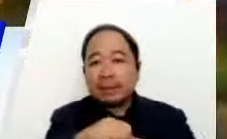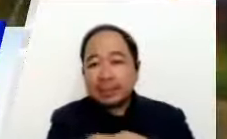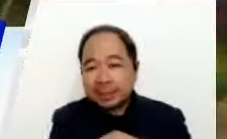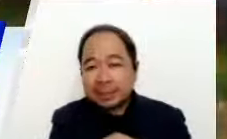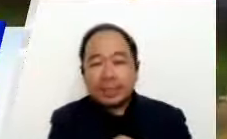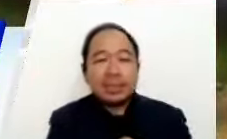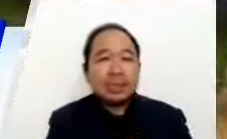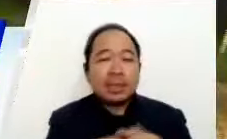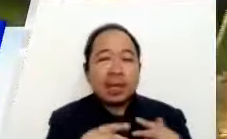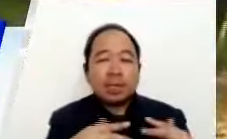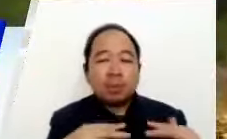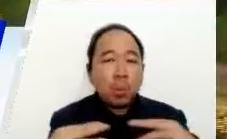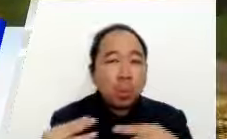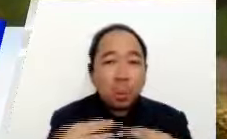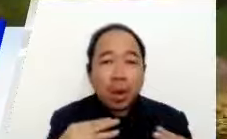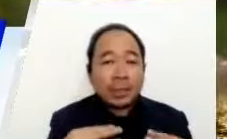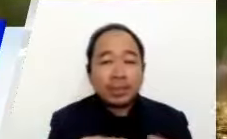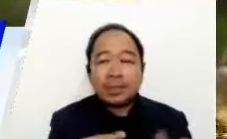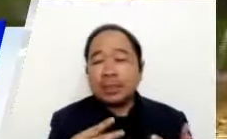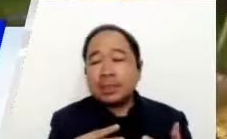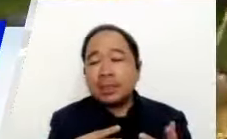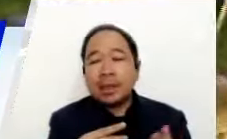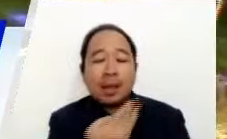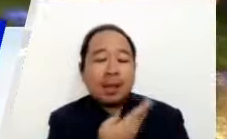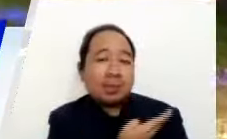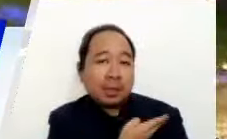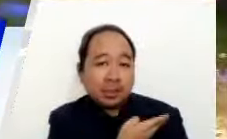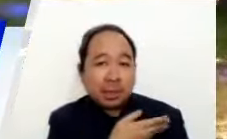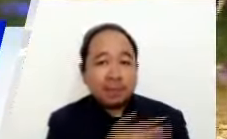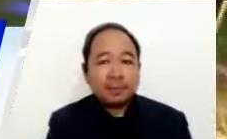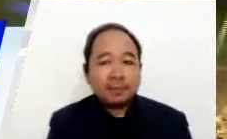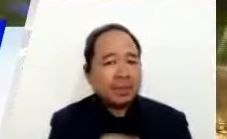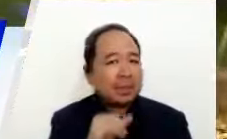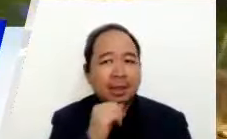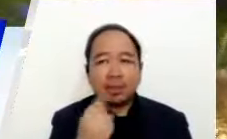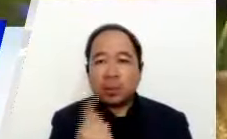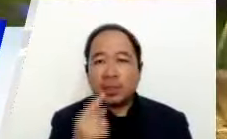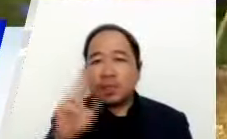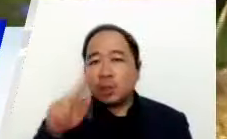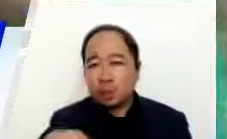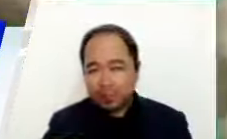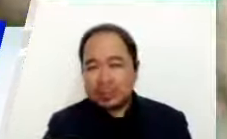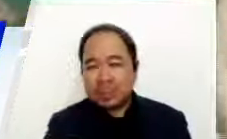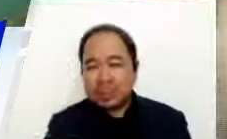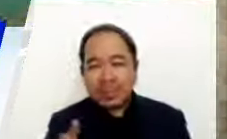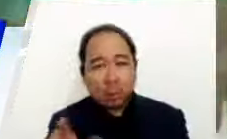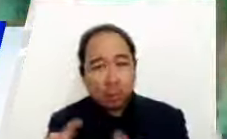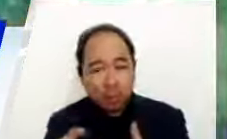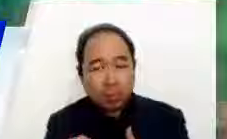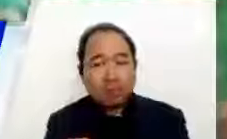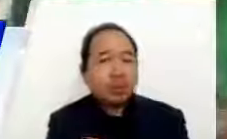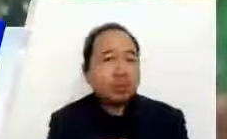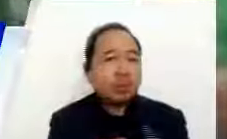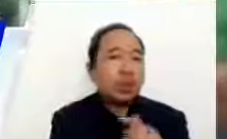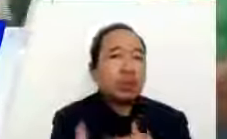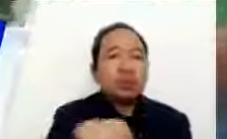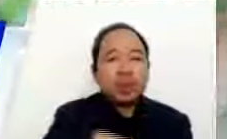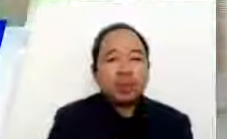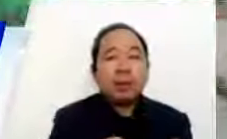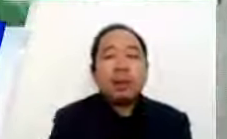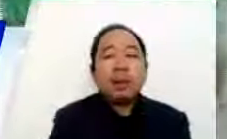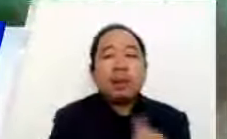Gaza. Hindi lang komunidad Mel ng UP ang nandito dahil welcome ang kapit komunidad para makisaya sa